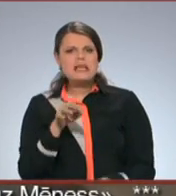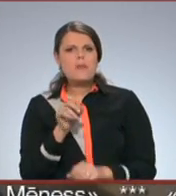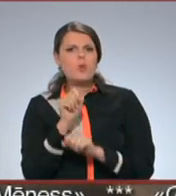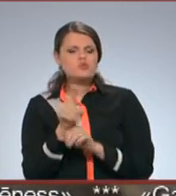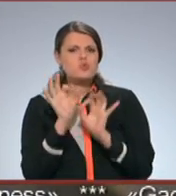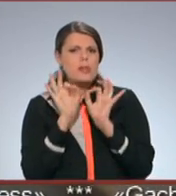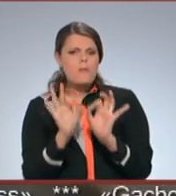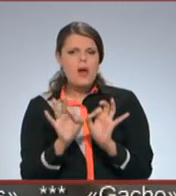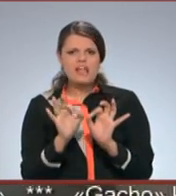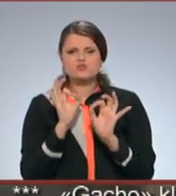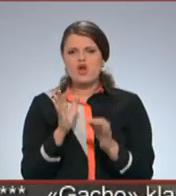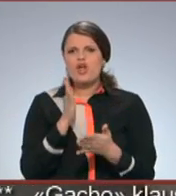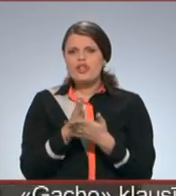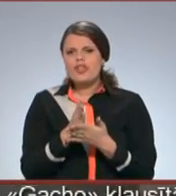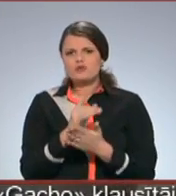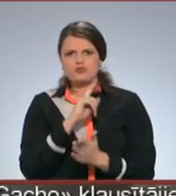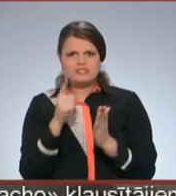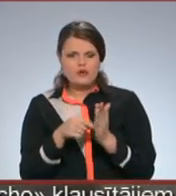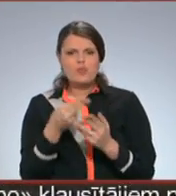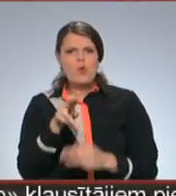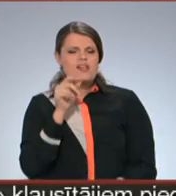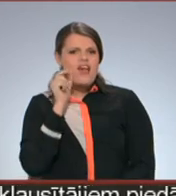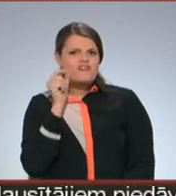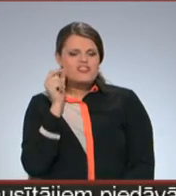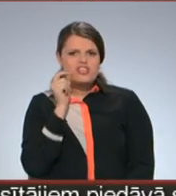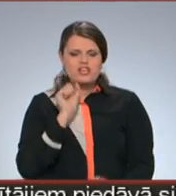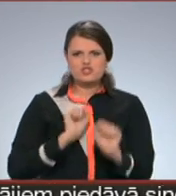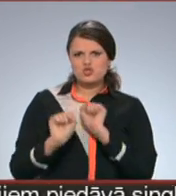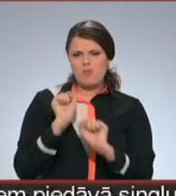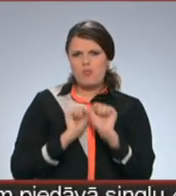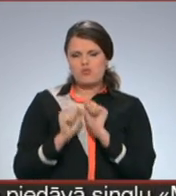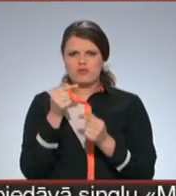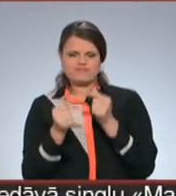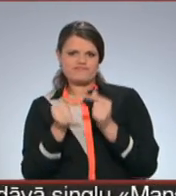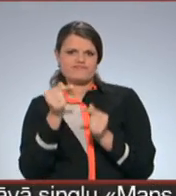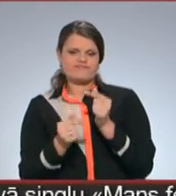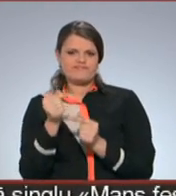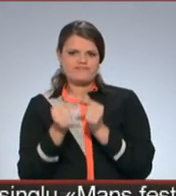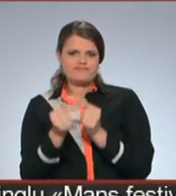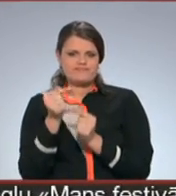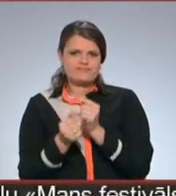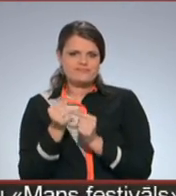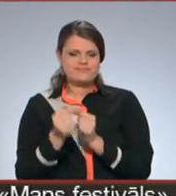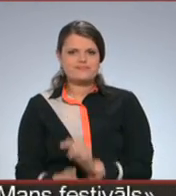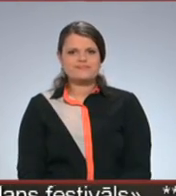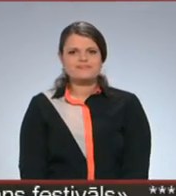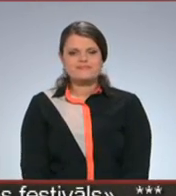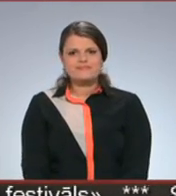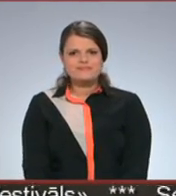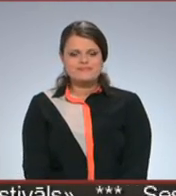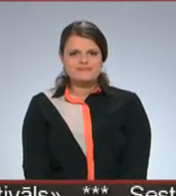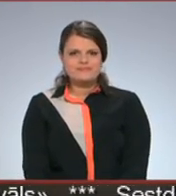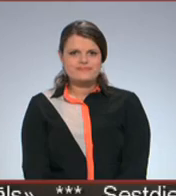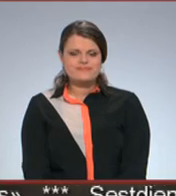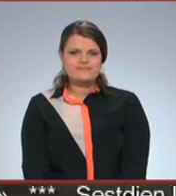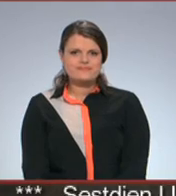pareizos un tiešos, un vīrieši līdz ar to spurojas. Zīdars un buļba, kā te publiskums? Tas